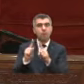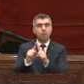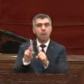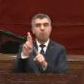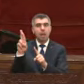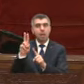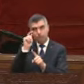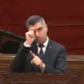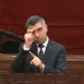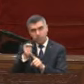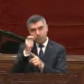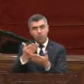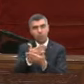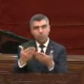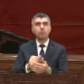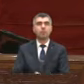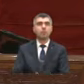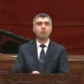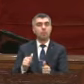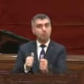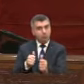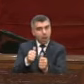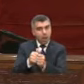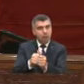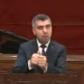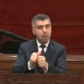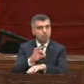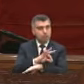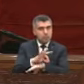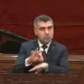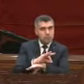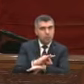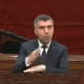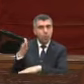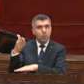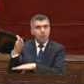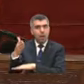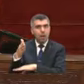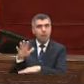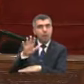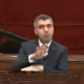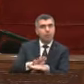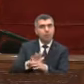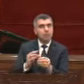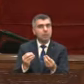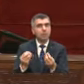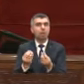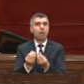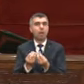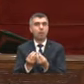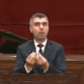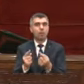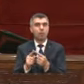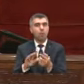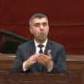الملكية السامية فيما يتعلق بالمواكبة الإدارية والمواكبة القنصلية وأيضا فيما يتعلق برفع